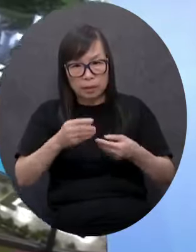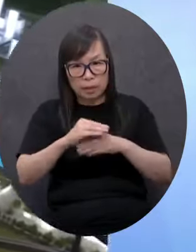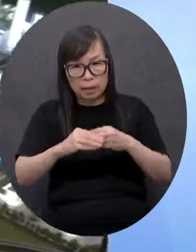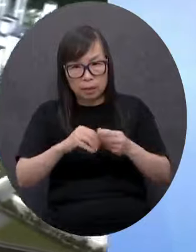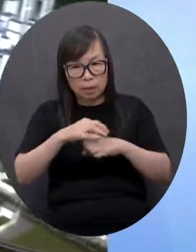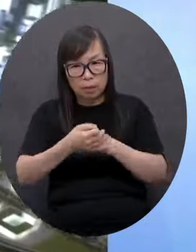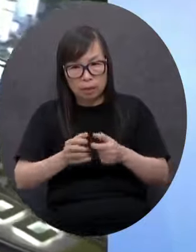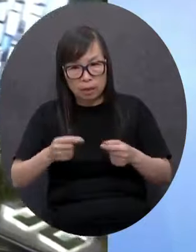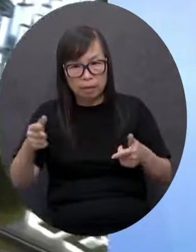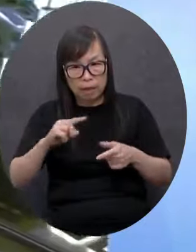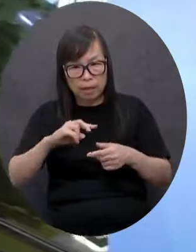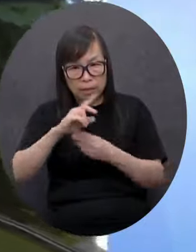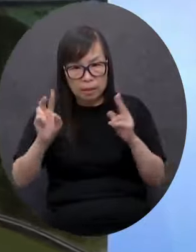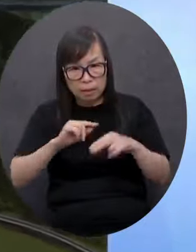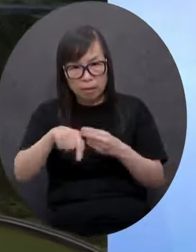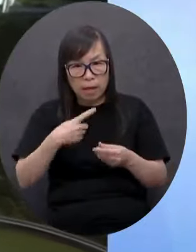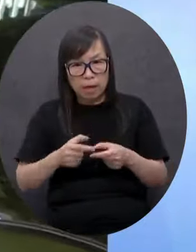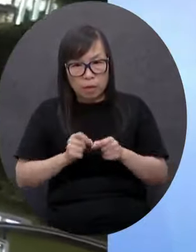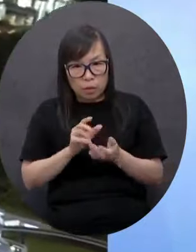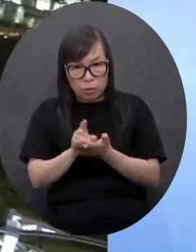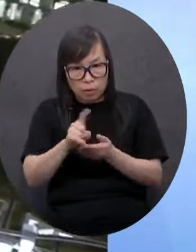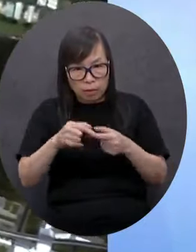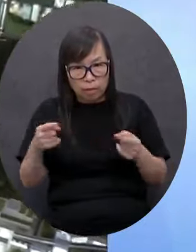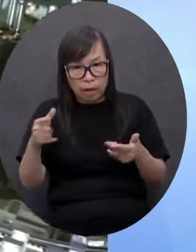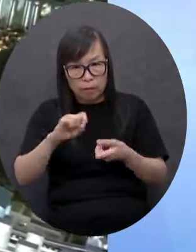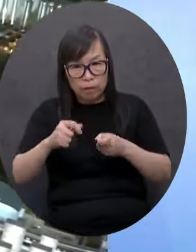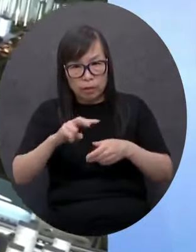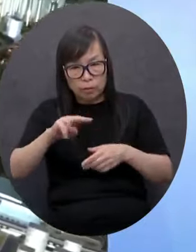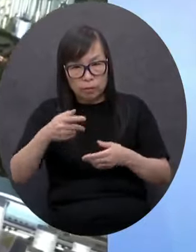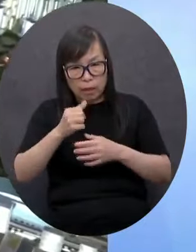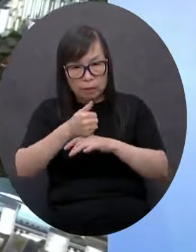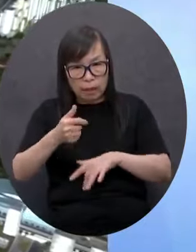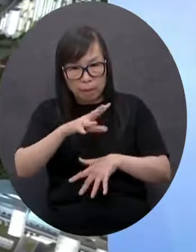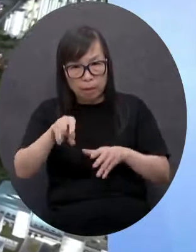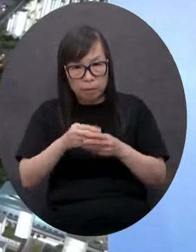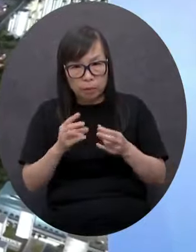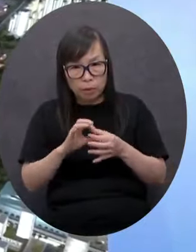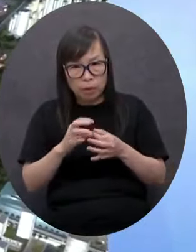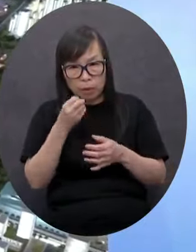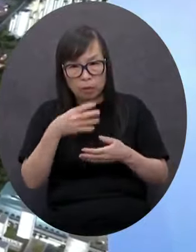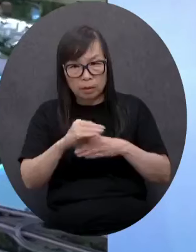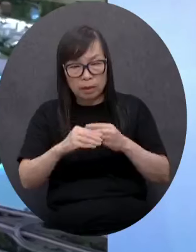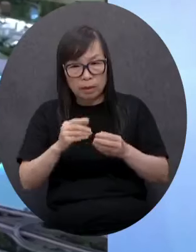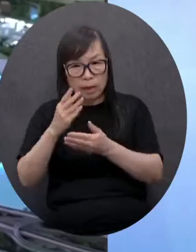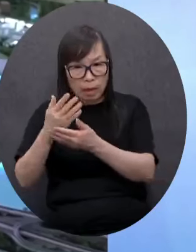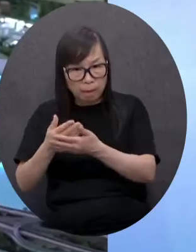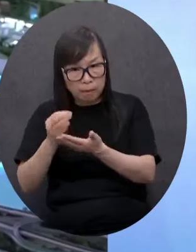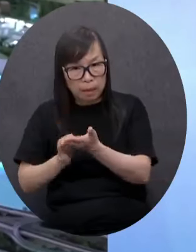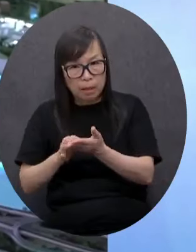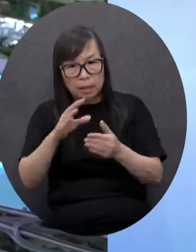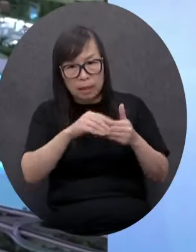市场化和专业化的科技成果转化体系，包括联合香港建立平台，引